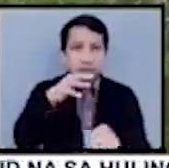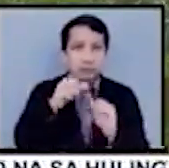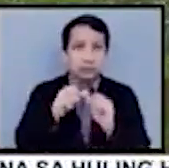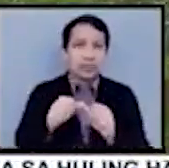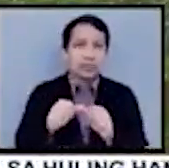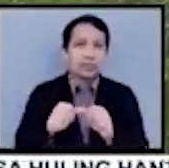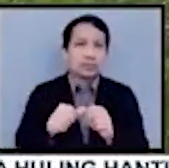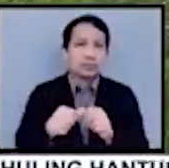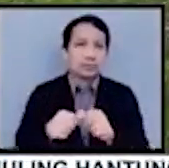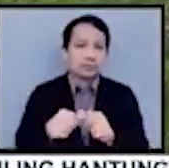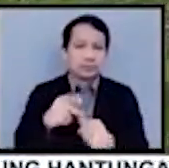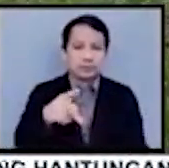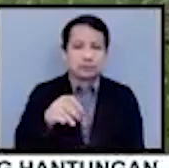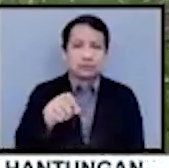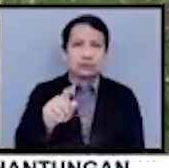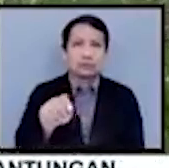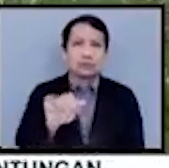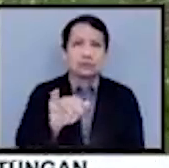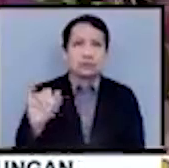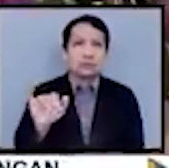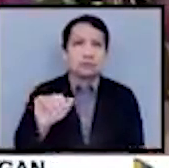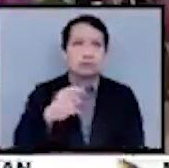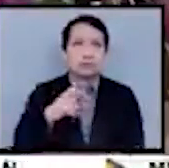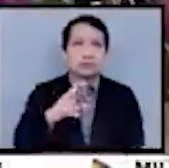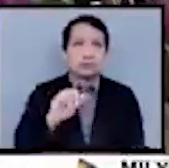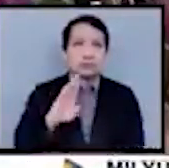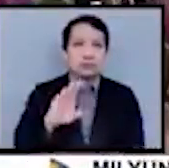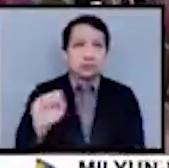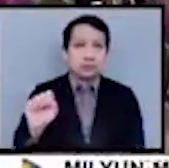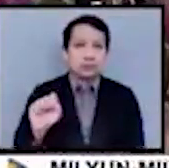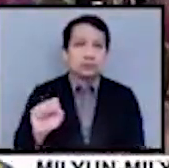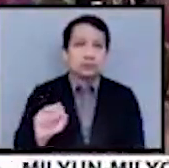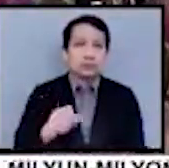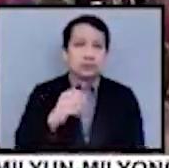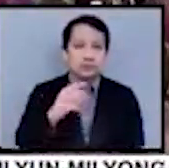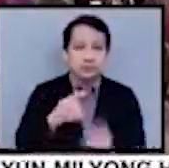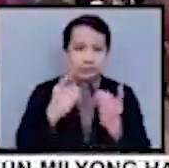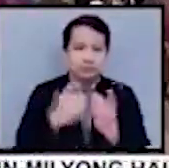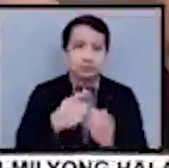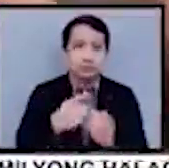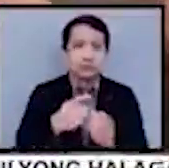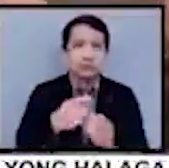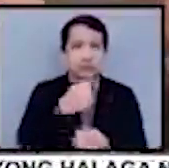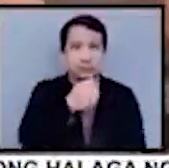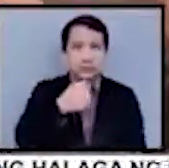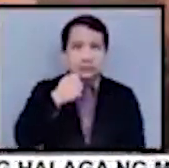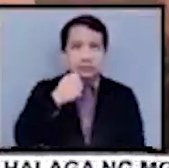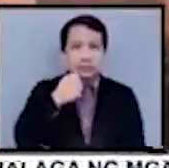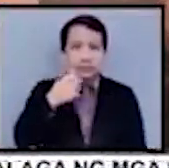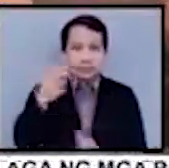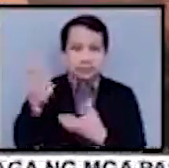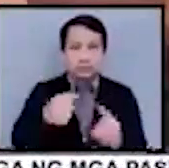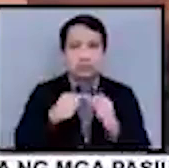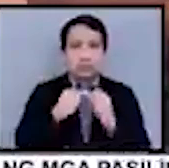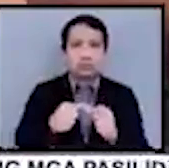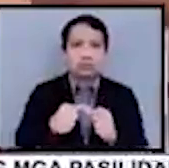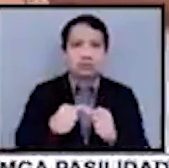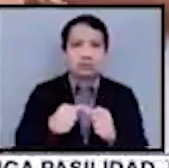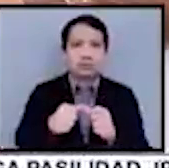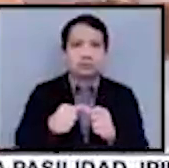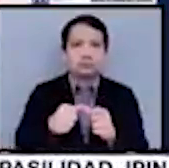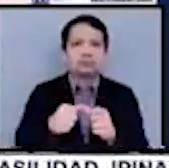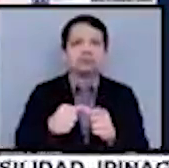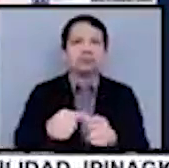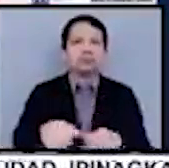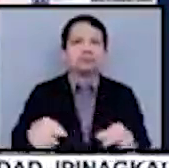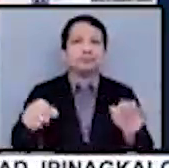peste tulad ng harabas. Kaya naman ang DA naisip na mag-angkat para mapababa ang presyo ng